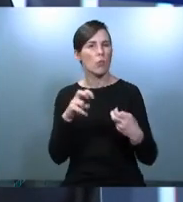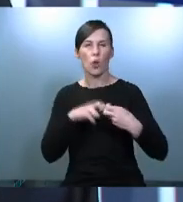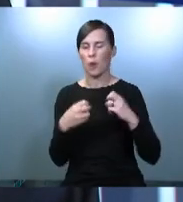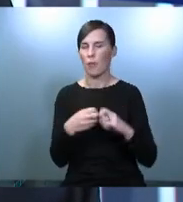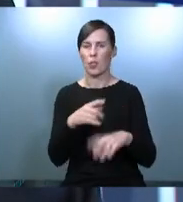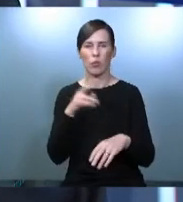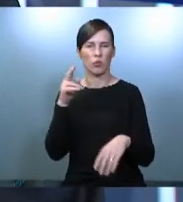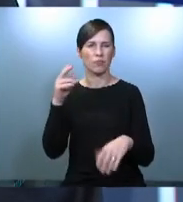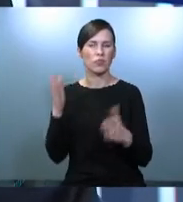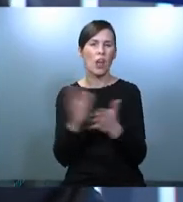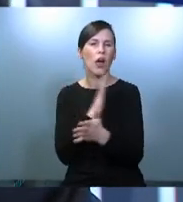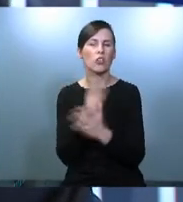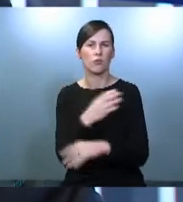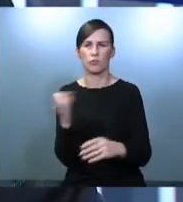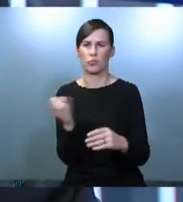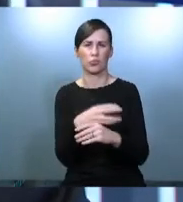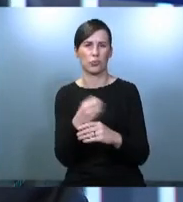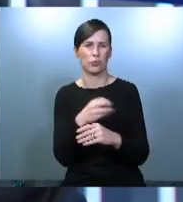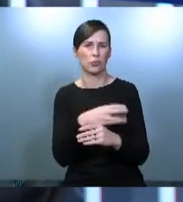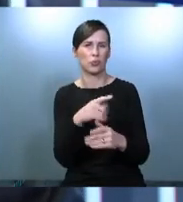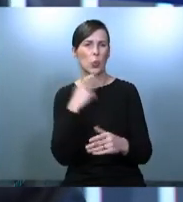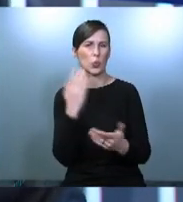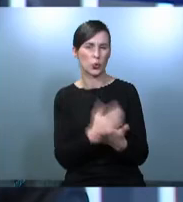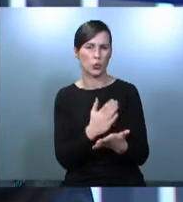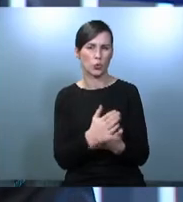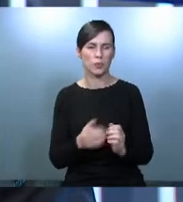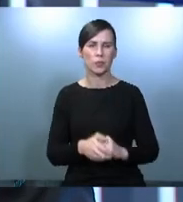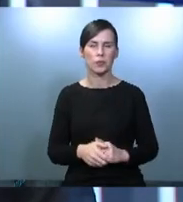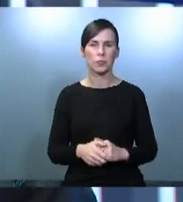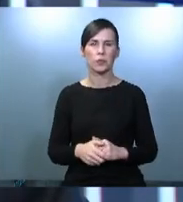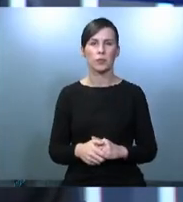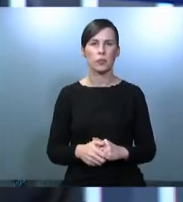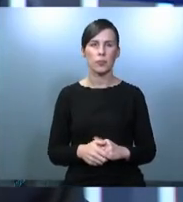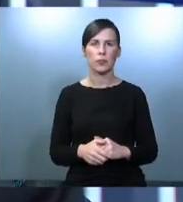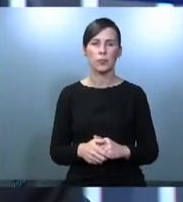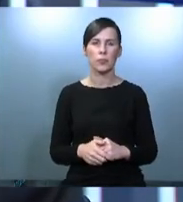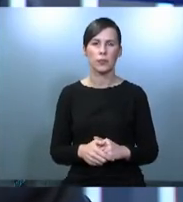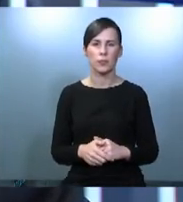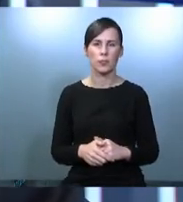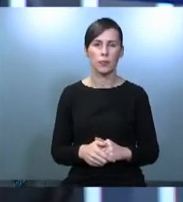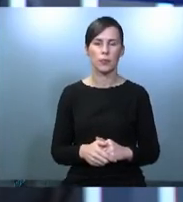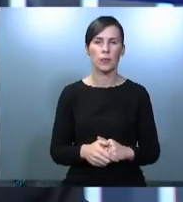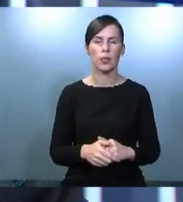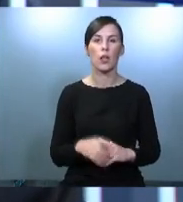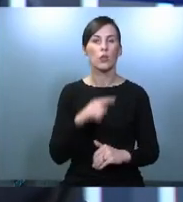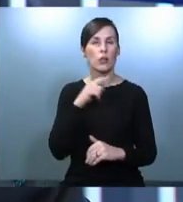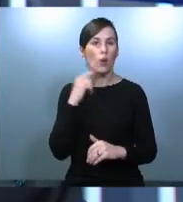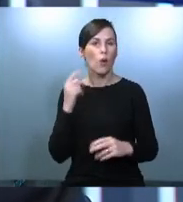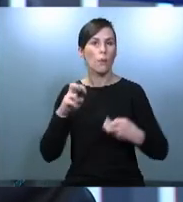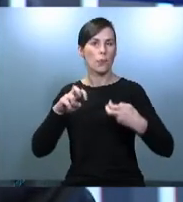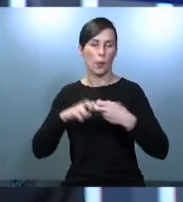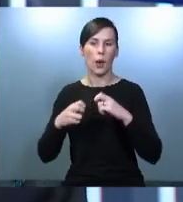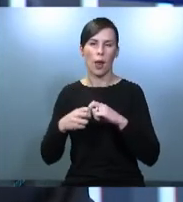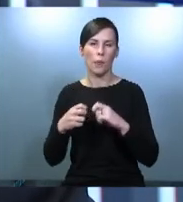kuri, reiškia, nebuvo sprendžiama per visą kadenciją. Galvoju, kad daug problemų yra, labai